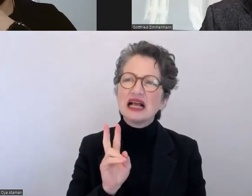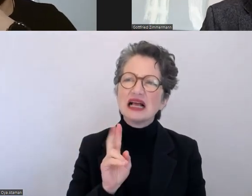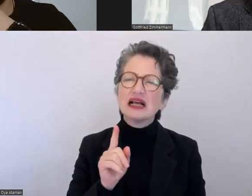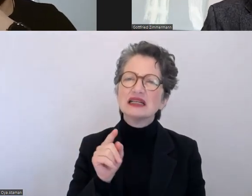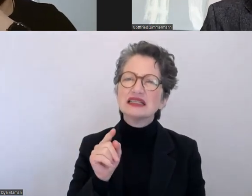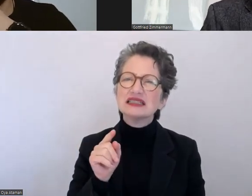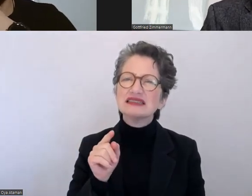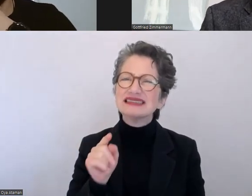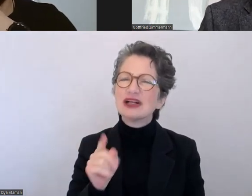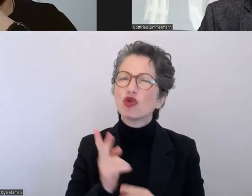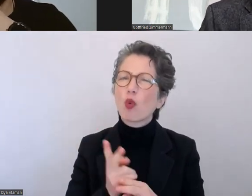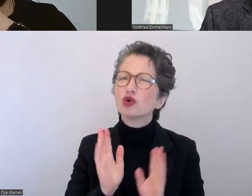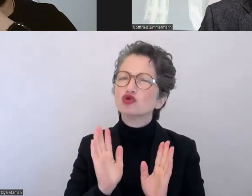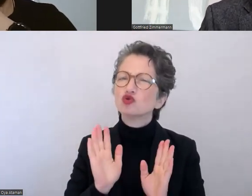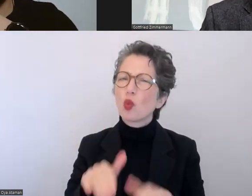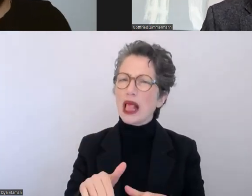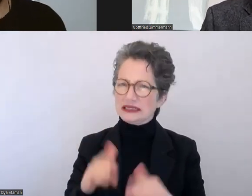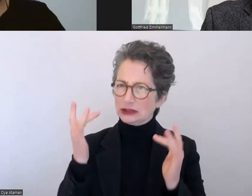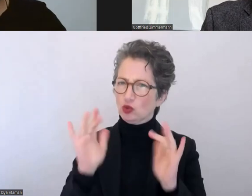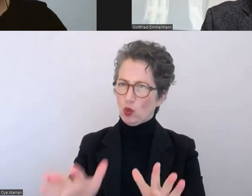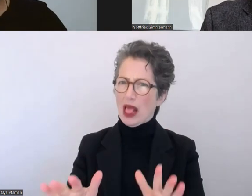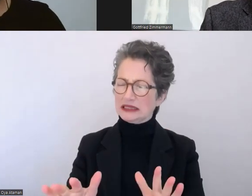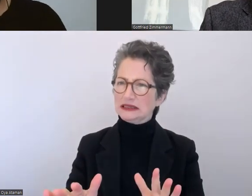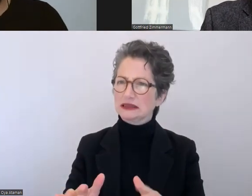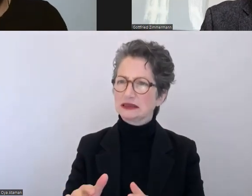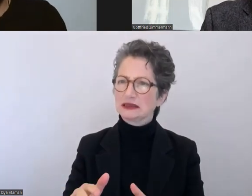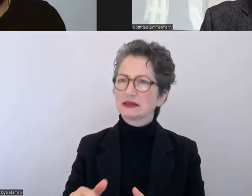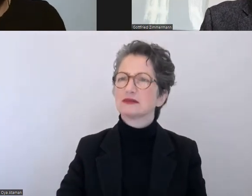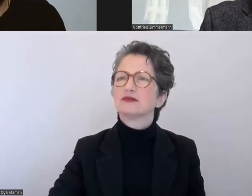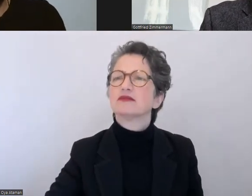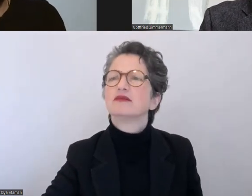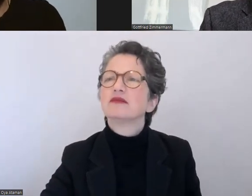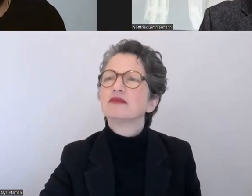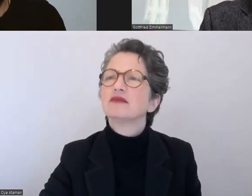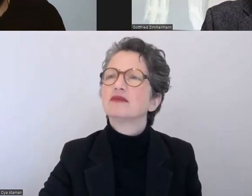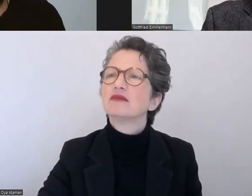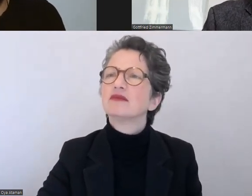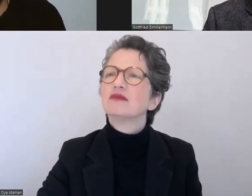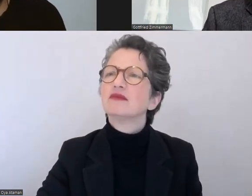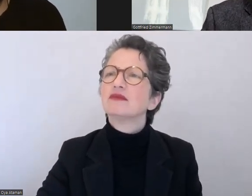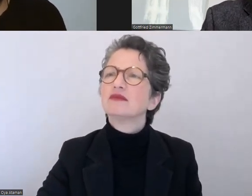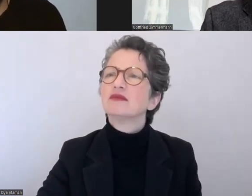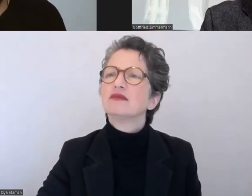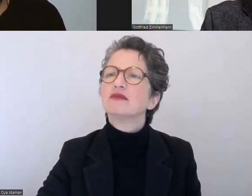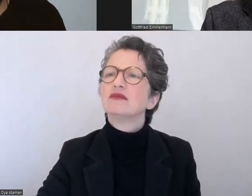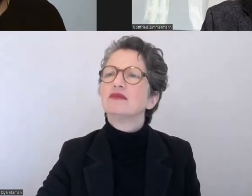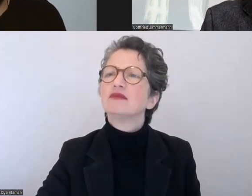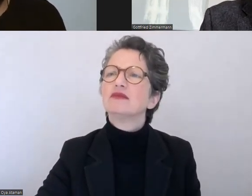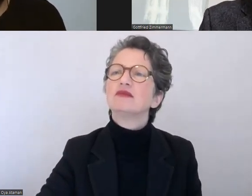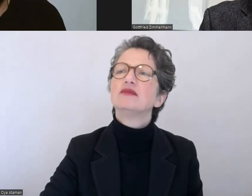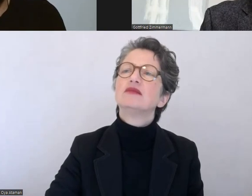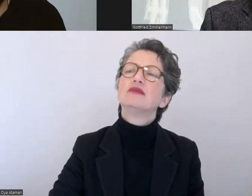heißt eigentlich Barrierefreiheit? Wir haben öfters auch gehört, man sollte nicht von barrierefrei reden, sondern